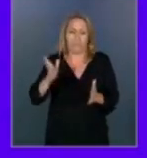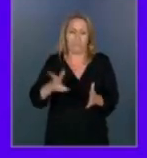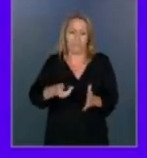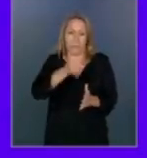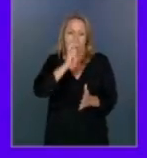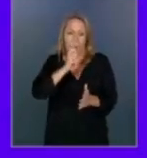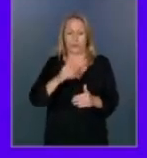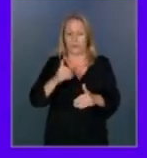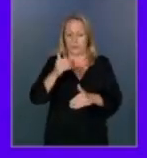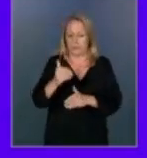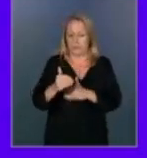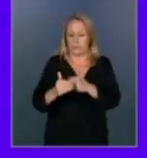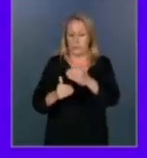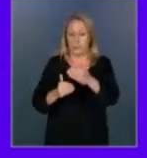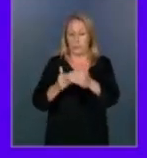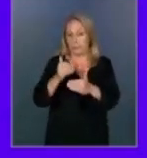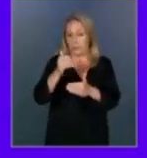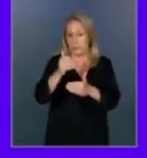και κάνεις